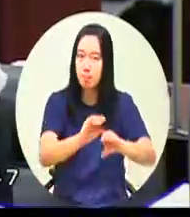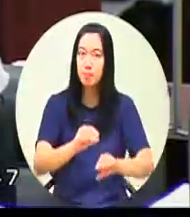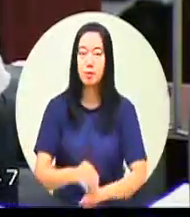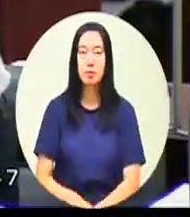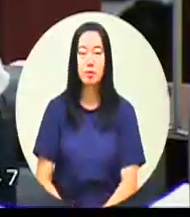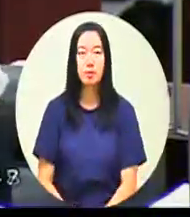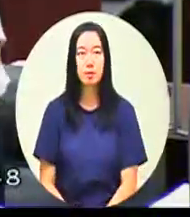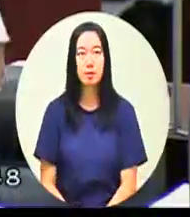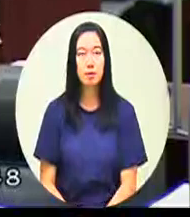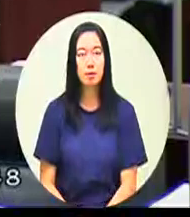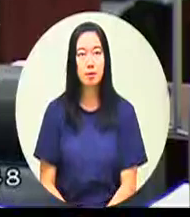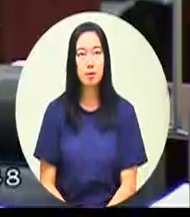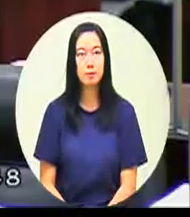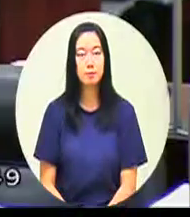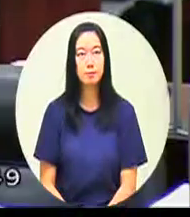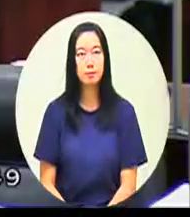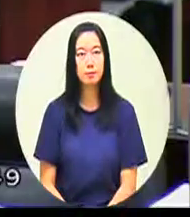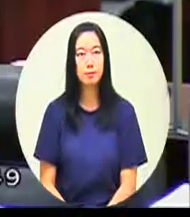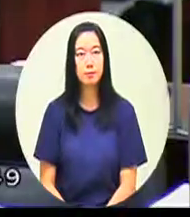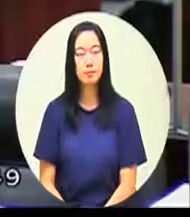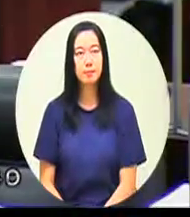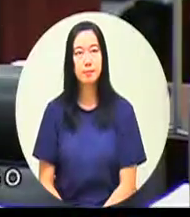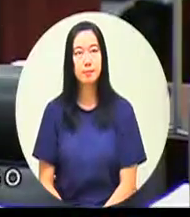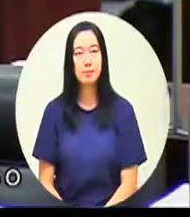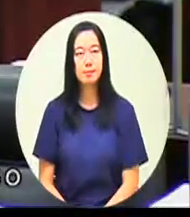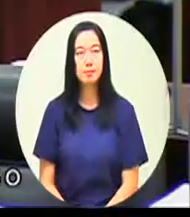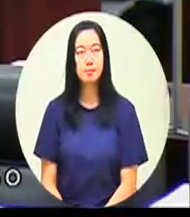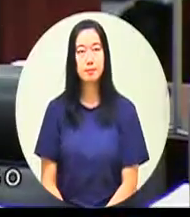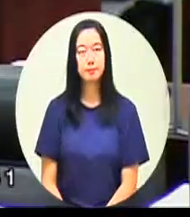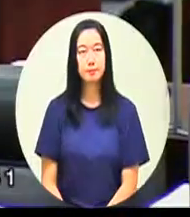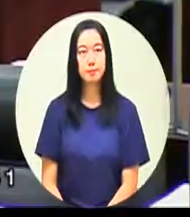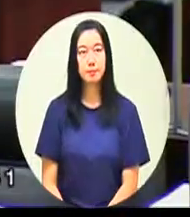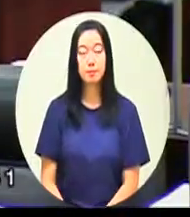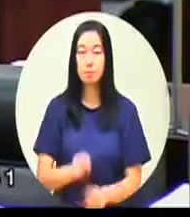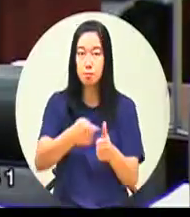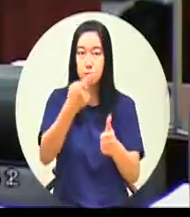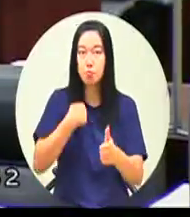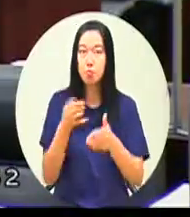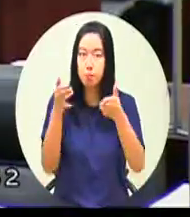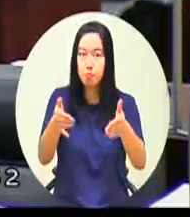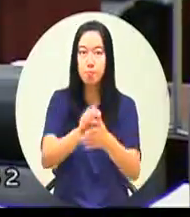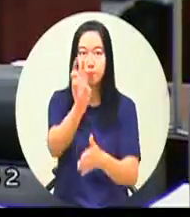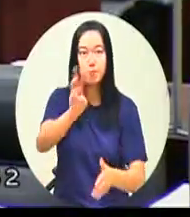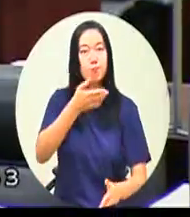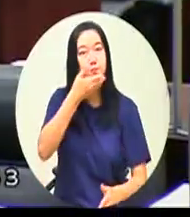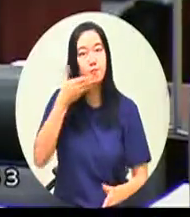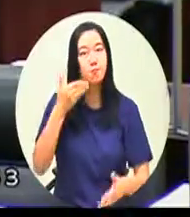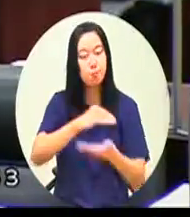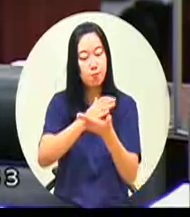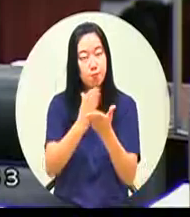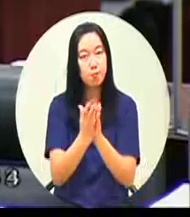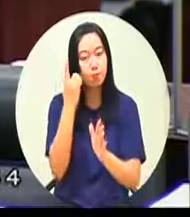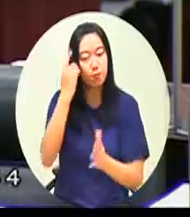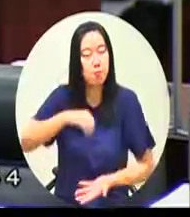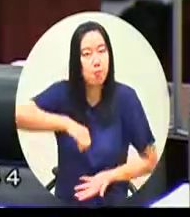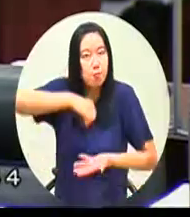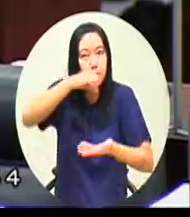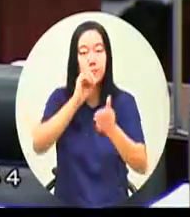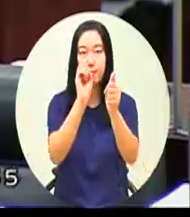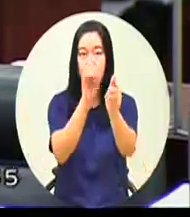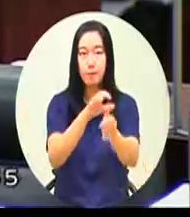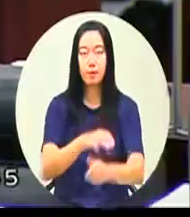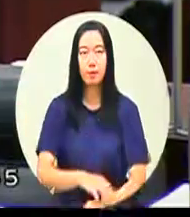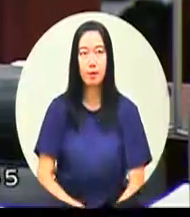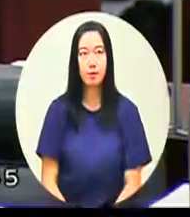定的。好、哦，阿本乡的家呢哈、哦、啊，就先从水利方面哈、哦、啊提出出来建言哈、哦、